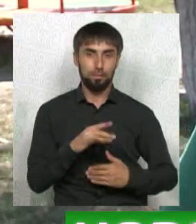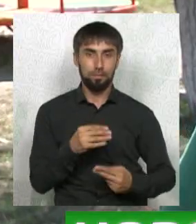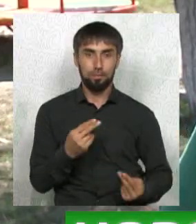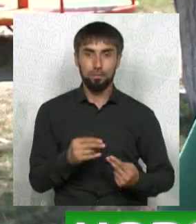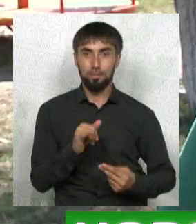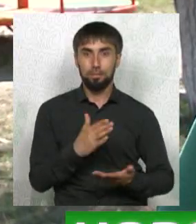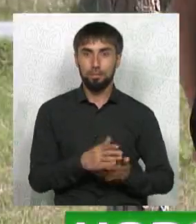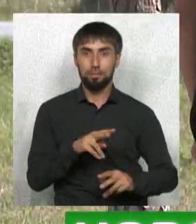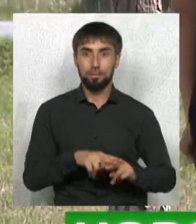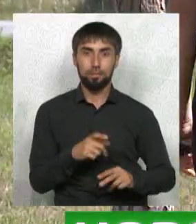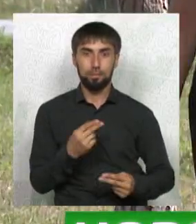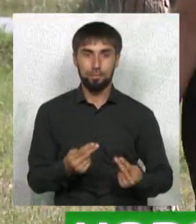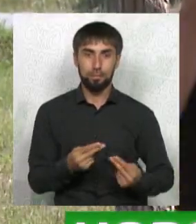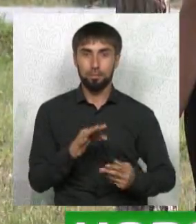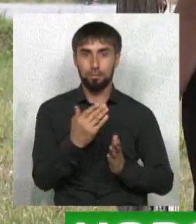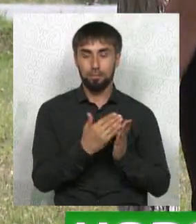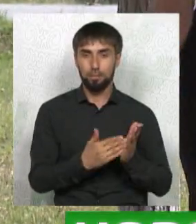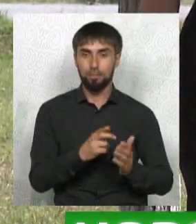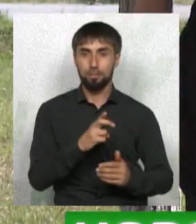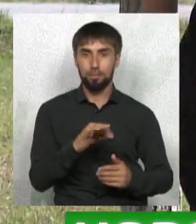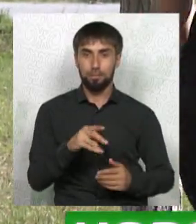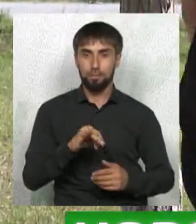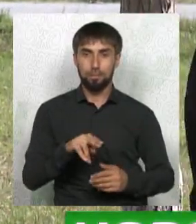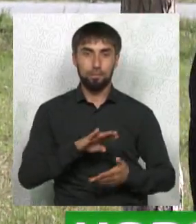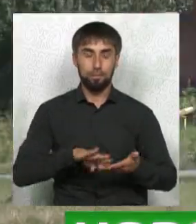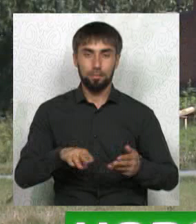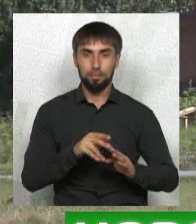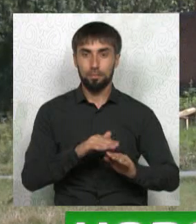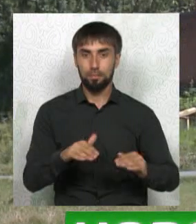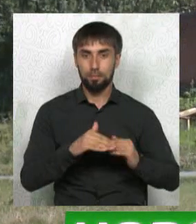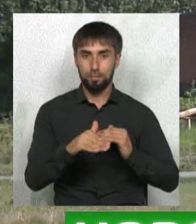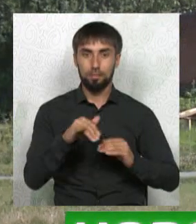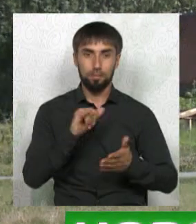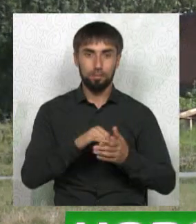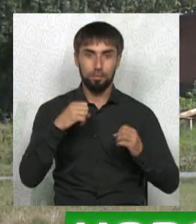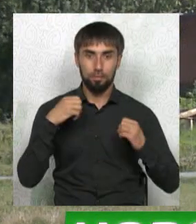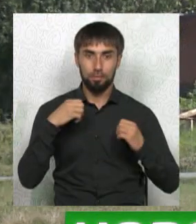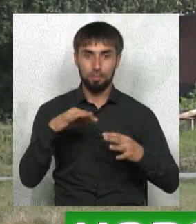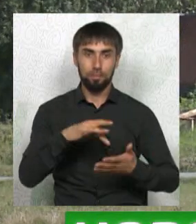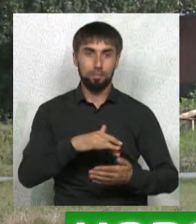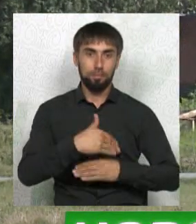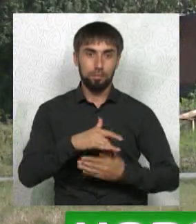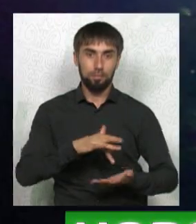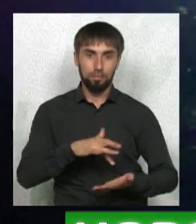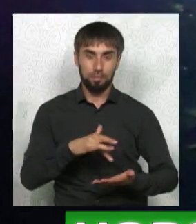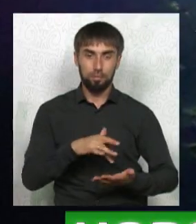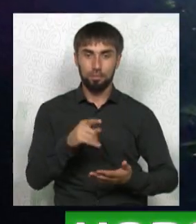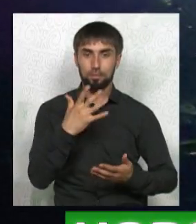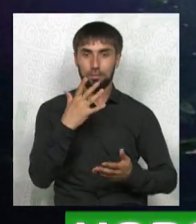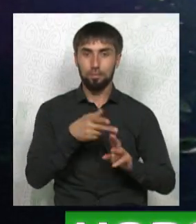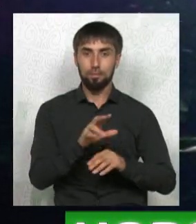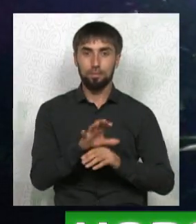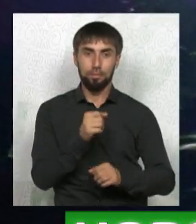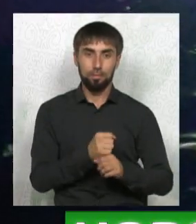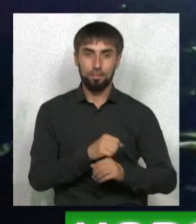У них есть место, где играть. По программе в Бердюрте, кроме детской площадки, провели освещение по улице Центральной. Эта фотография